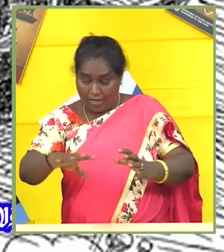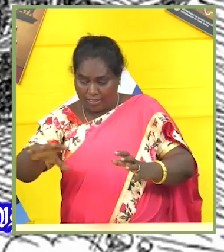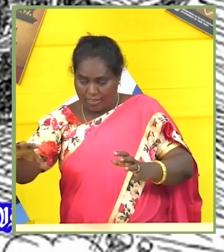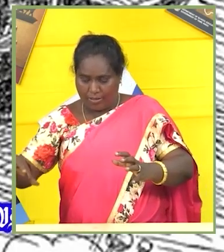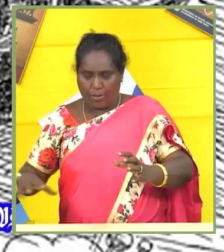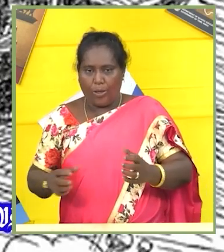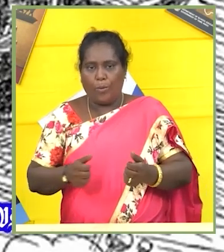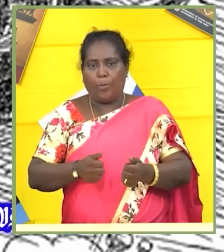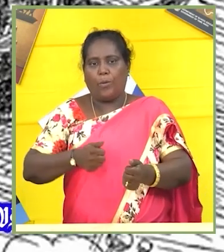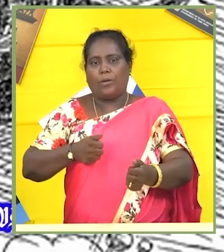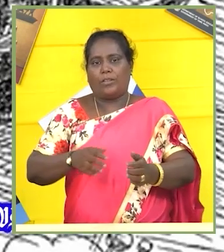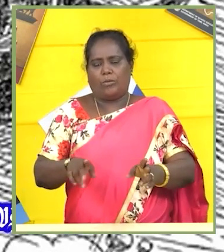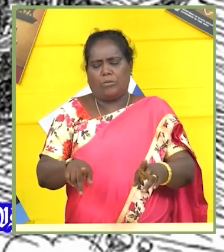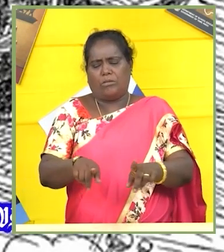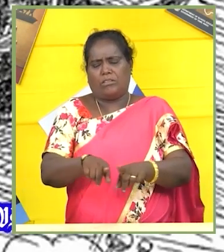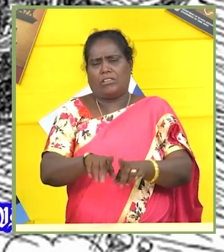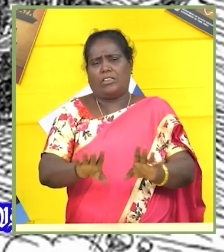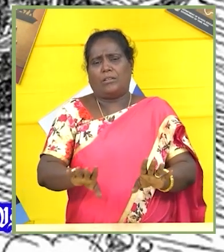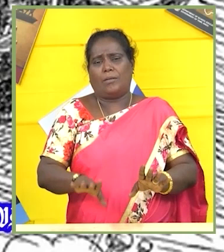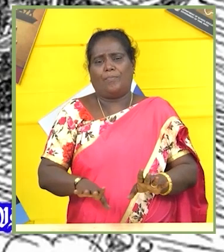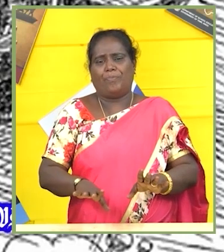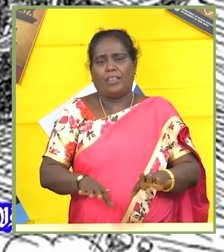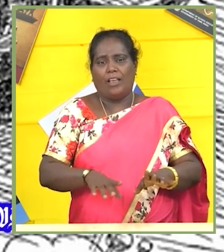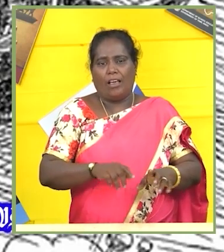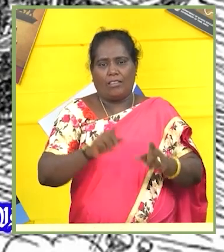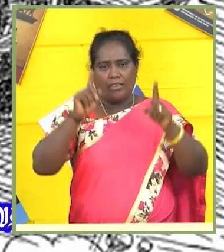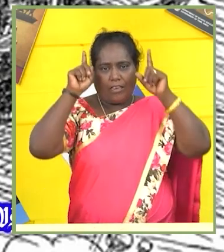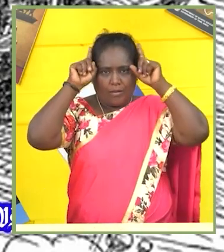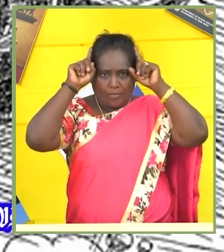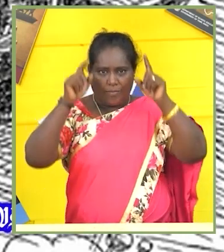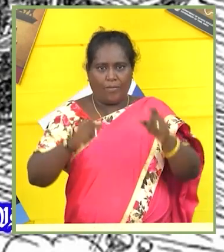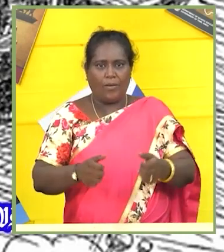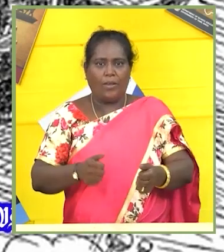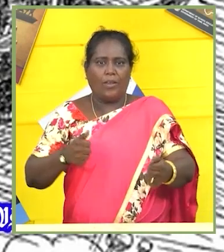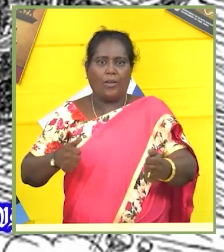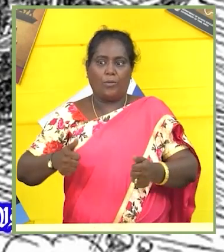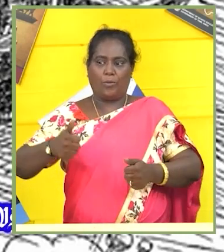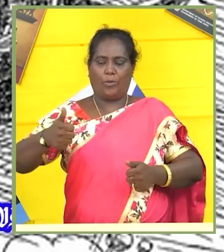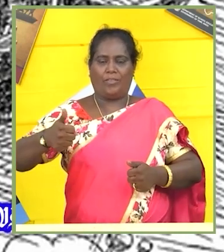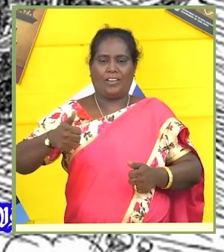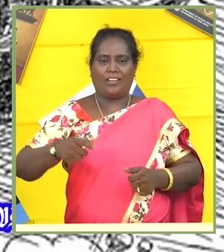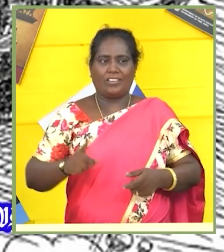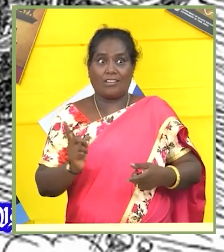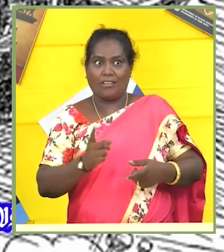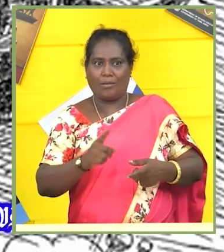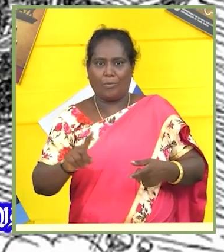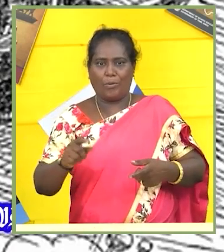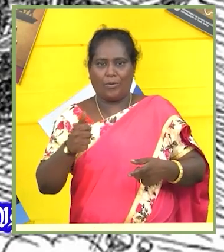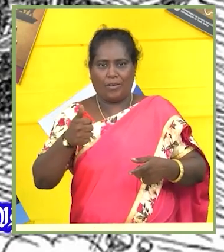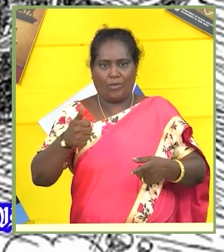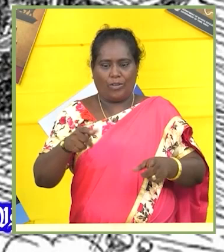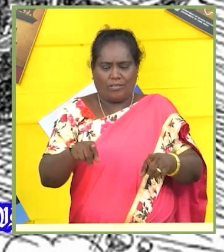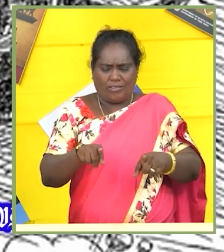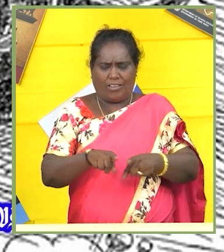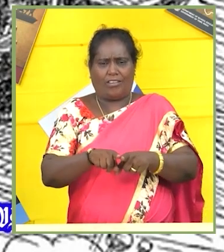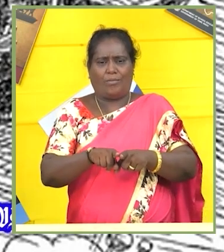நீர் எடுப்பவை, நிலம் சாடுபவை, மாறு ஏற்று சிலைப்பவை, மண்டி பாய்பவையாய், துளங்கு